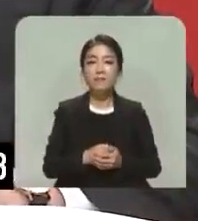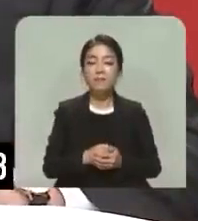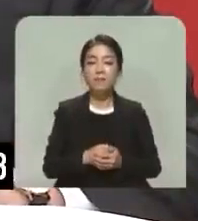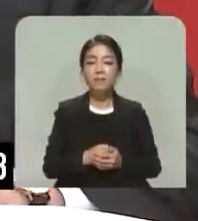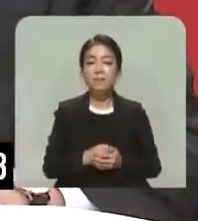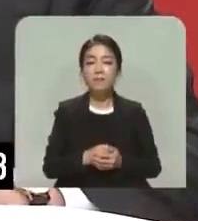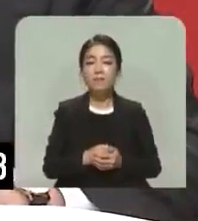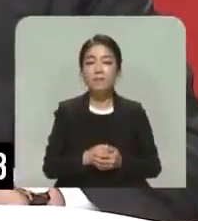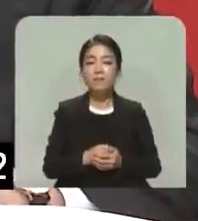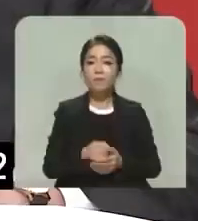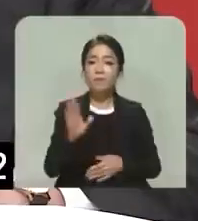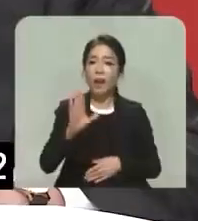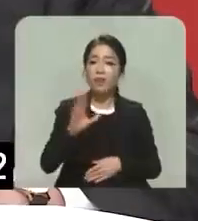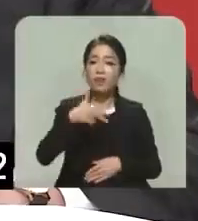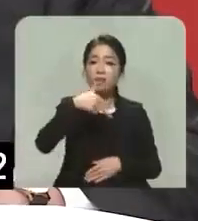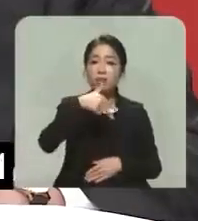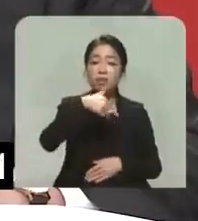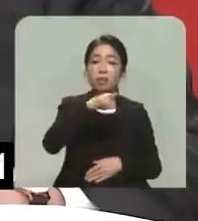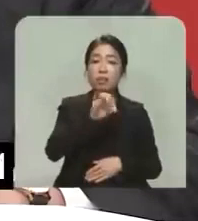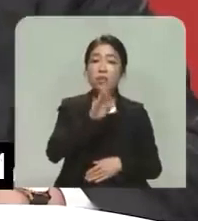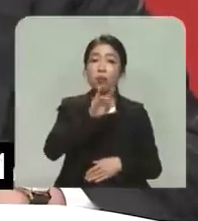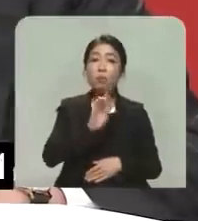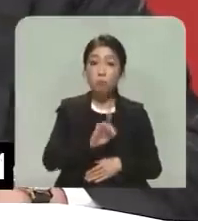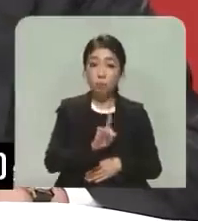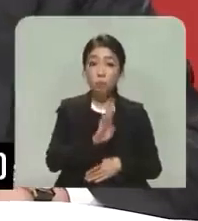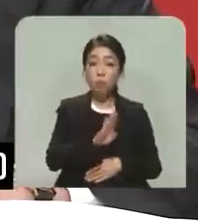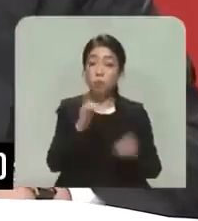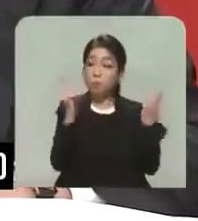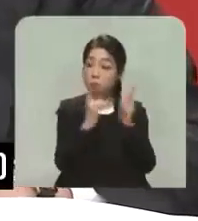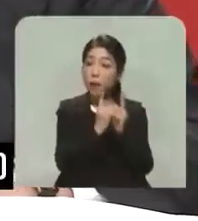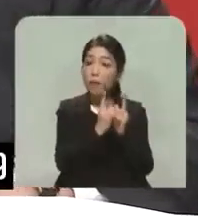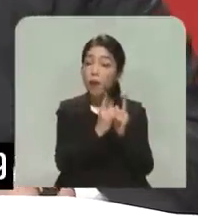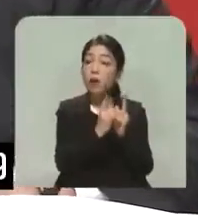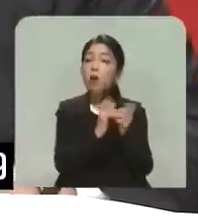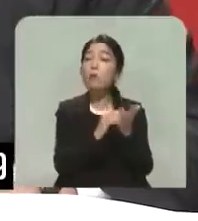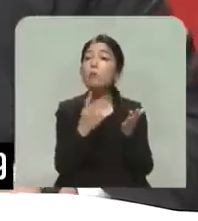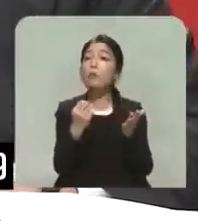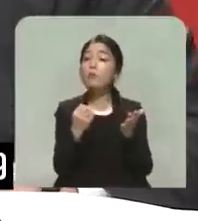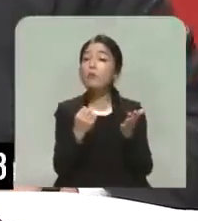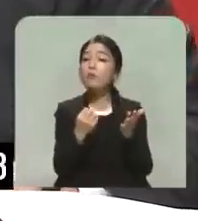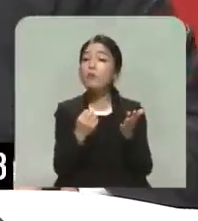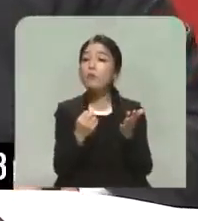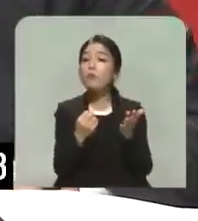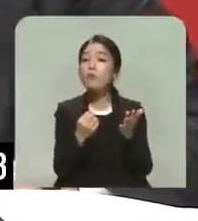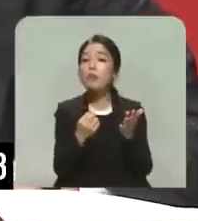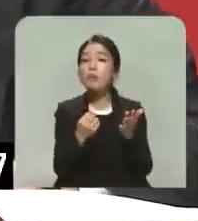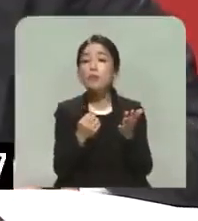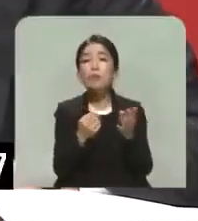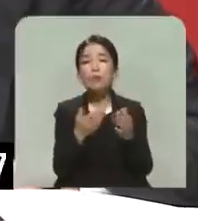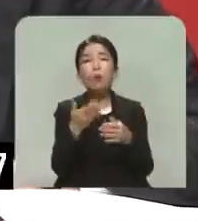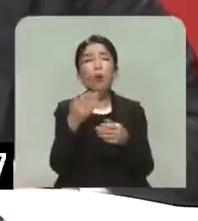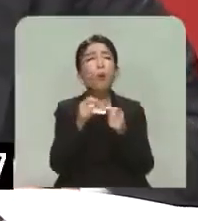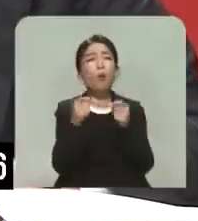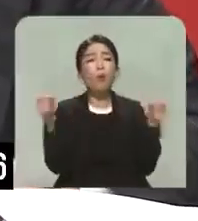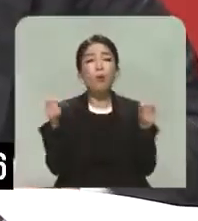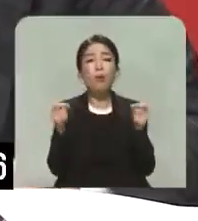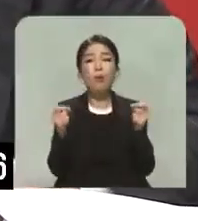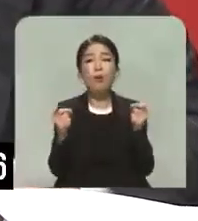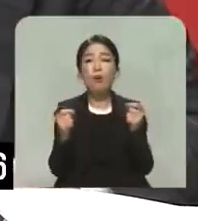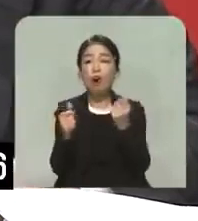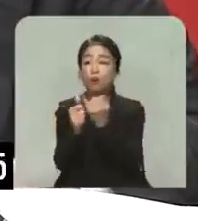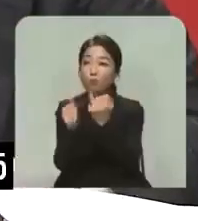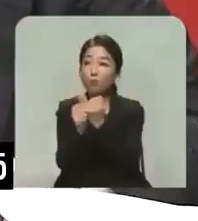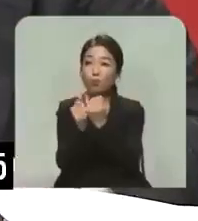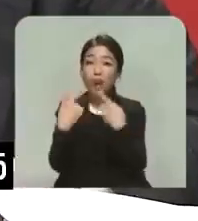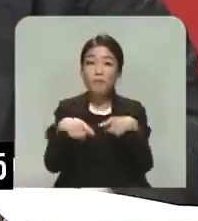뭐 아니 정법을 만나셨죠? 만난 적 있습니다. 예, 몇 번 만나셨습니까? 뭐 한 몇 번 뭐 좀 오래 됐습니다. 부인하고 네. 같이